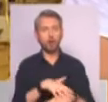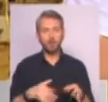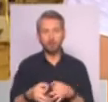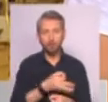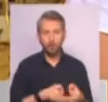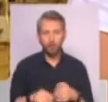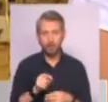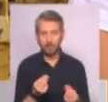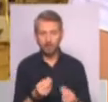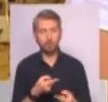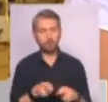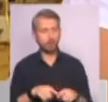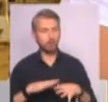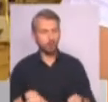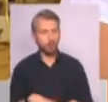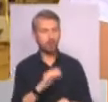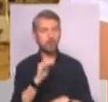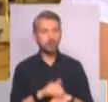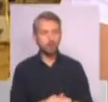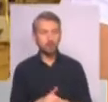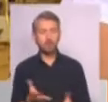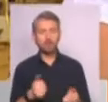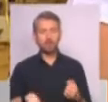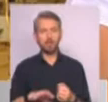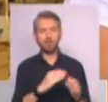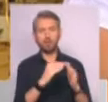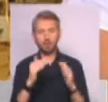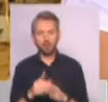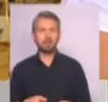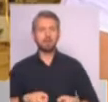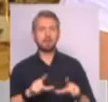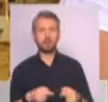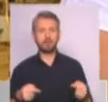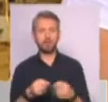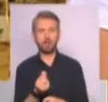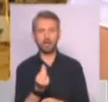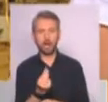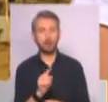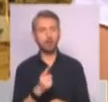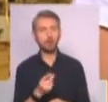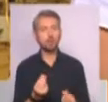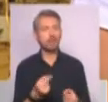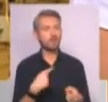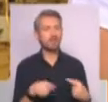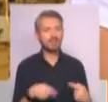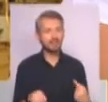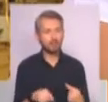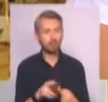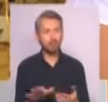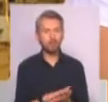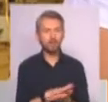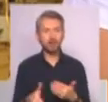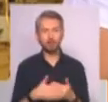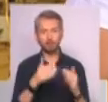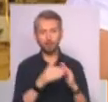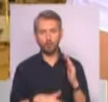цих тарифів, цього не відбувалося. Фактично, взяли по всім будинкам, підняли відповідні тарифи. Чому тарифи різні по прибиранню